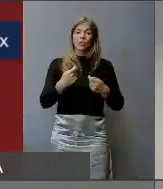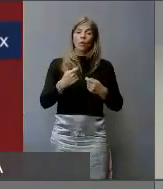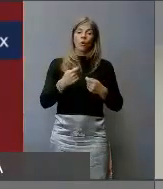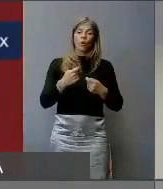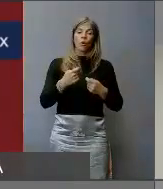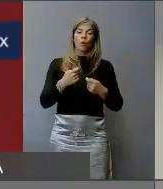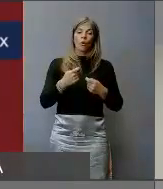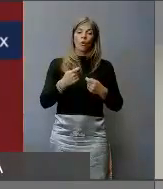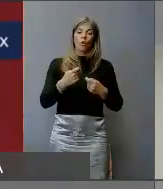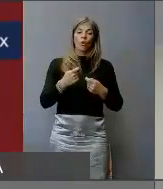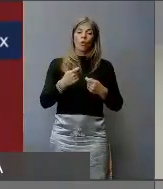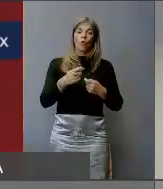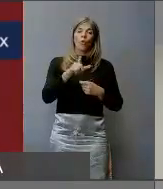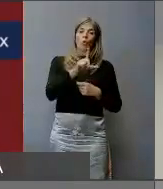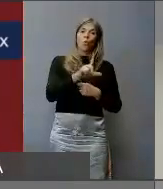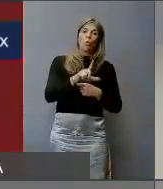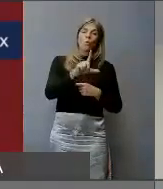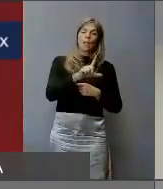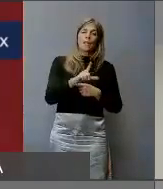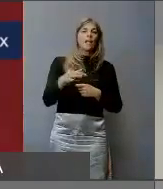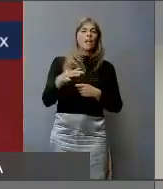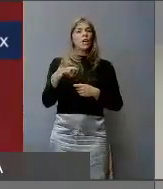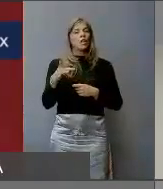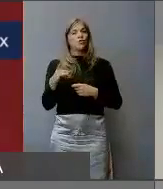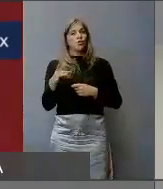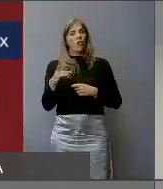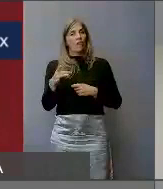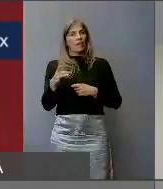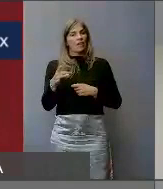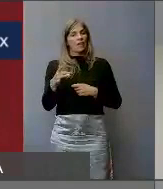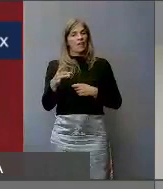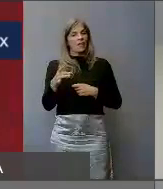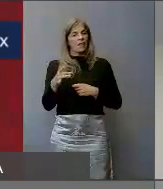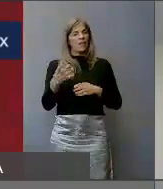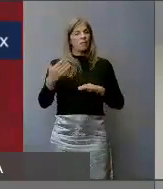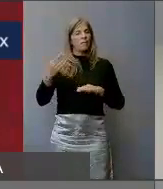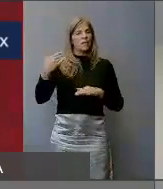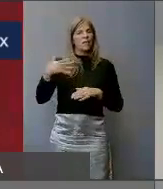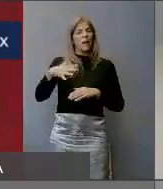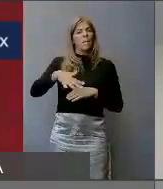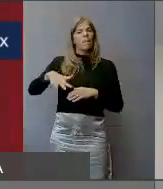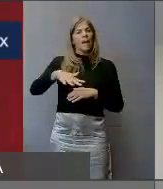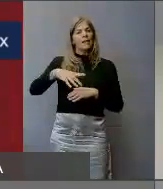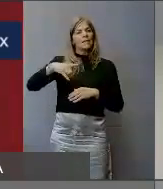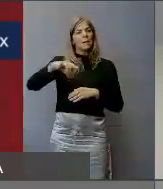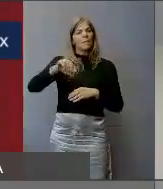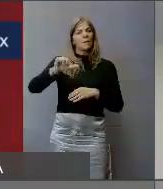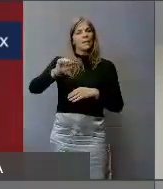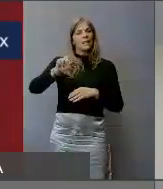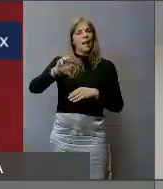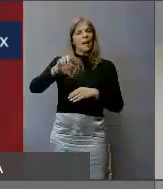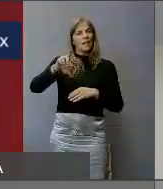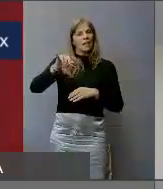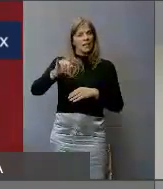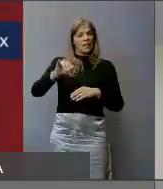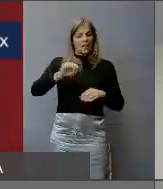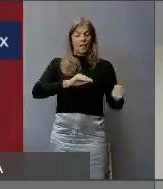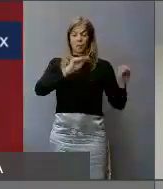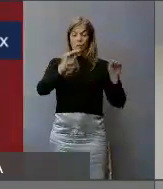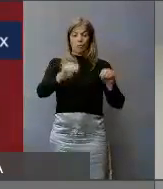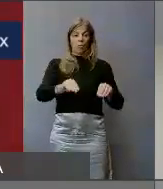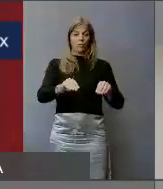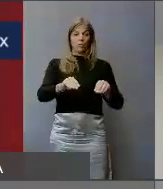e che di giochi dopo che da piazza a pisa divenne venne spostato perché non poteva più